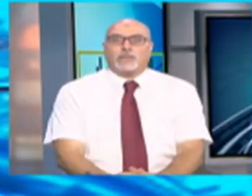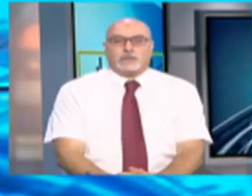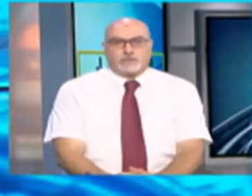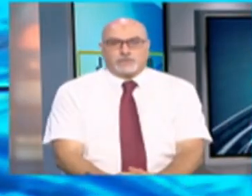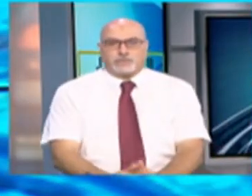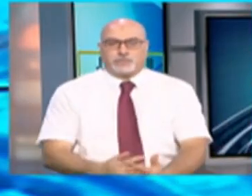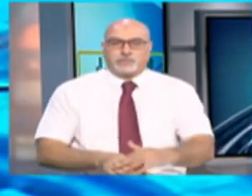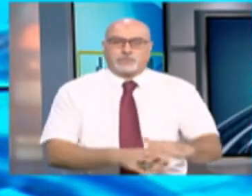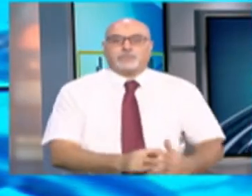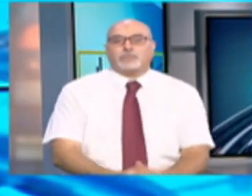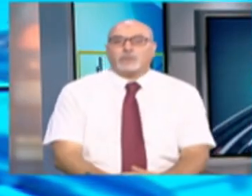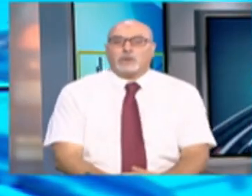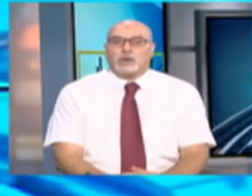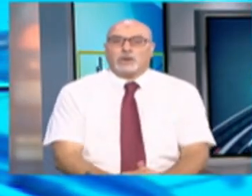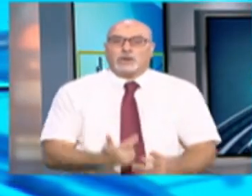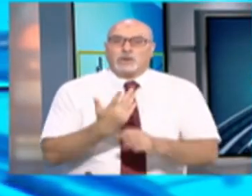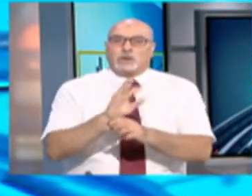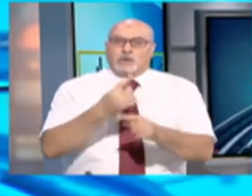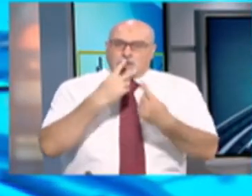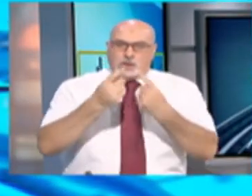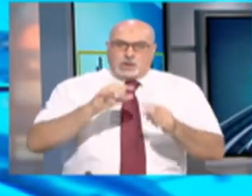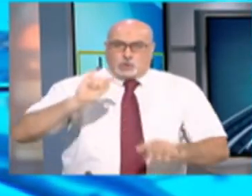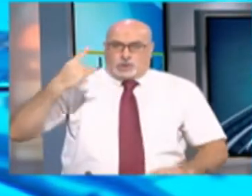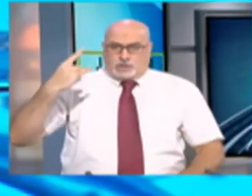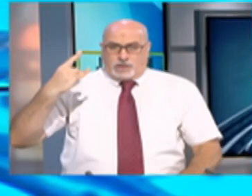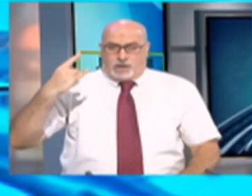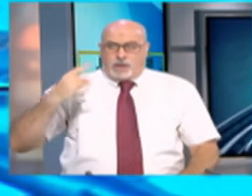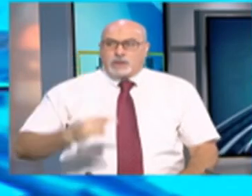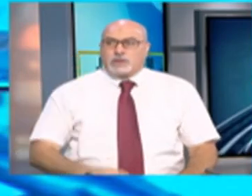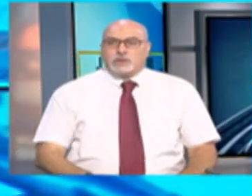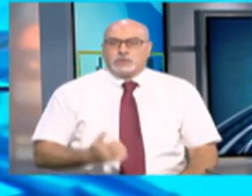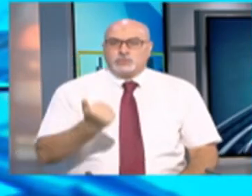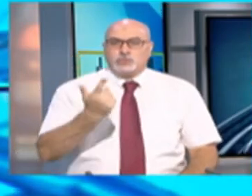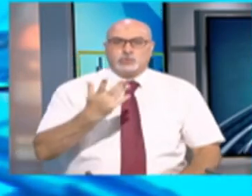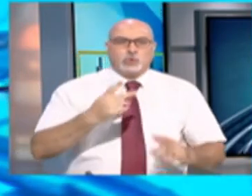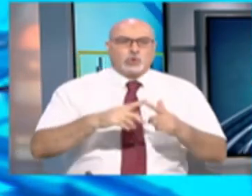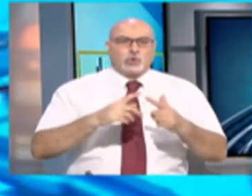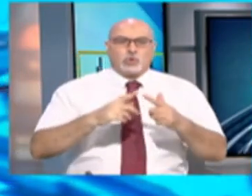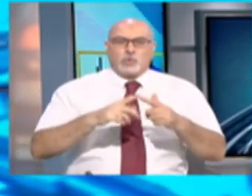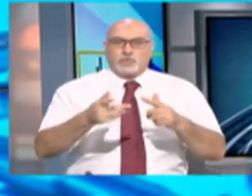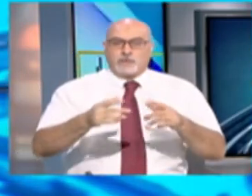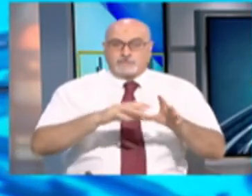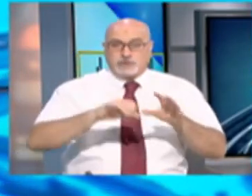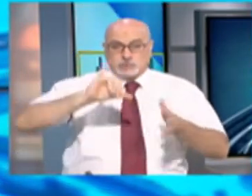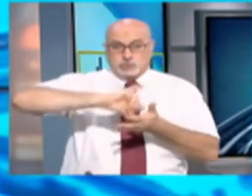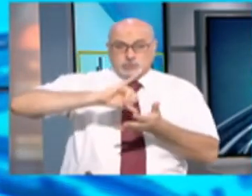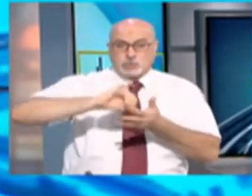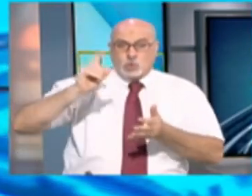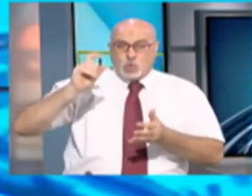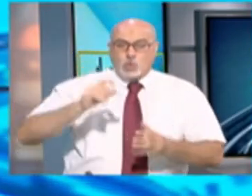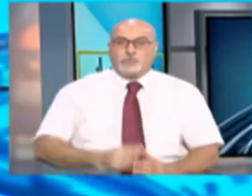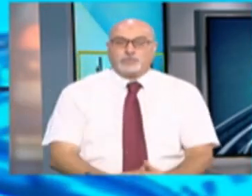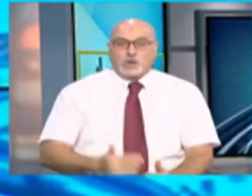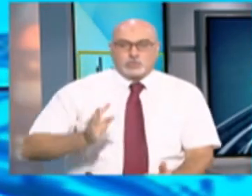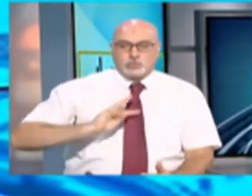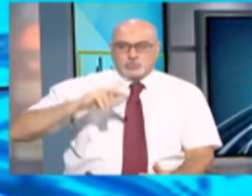وفي معرض حديثه عن مجمع سوناطراك الذي يشرف عدد من فروعه على إنجاز هذه المحطة، أشاد